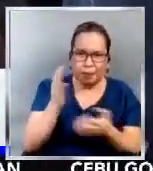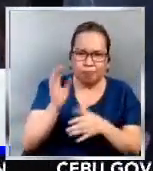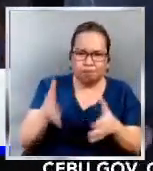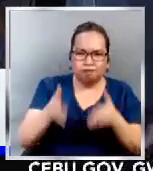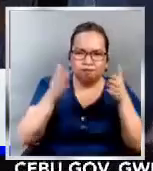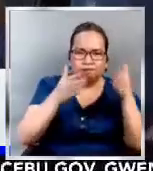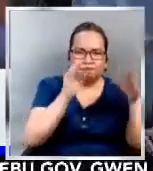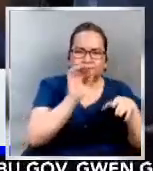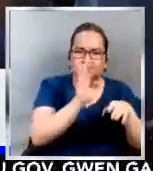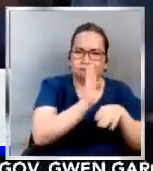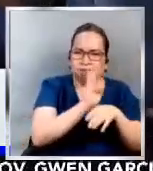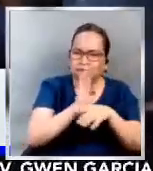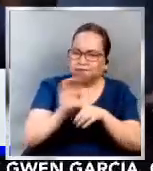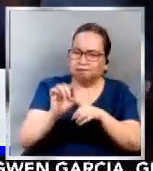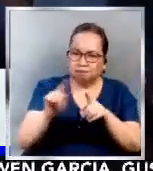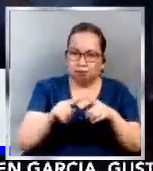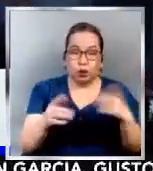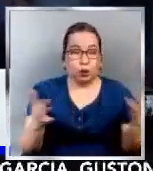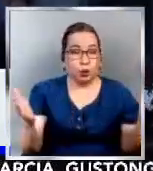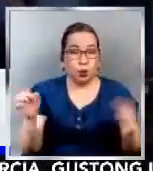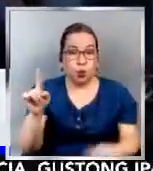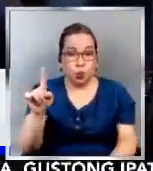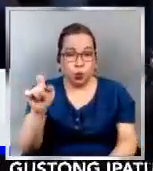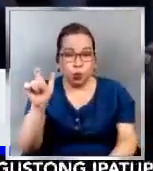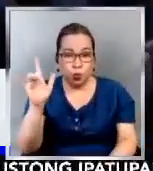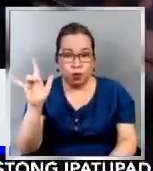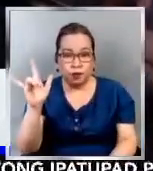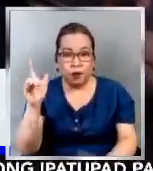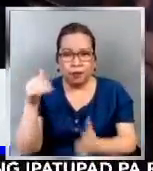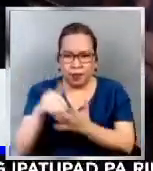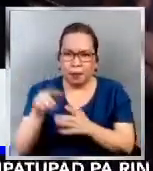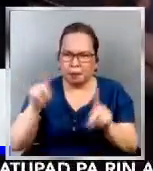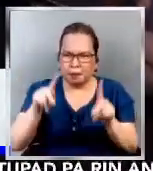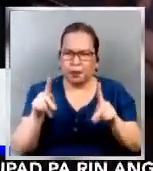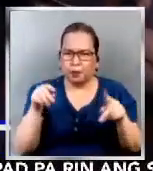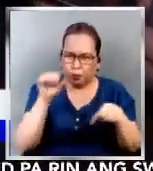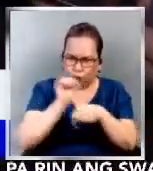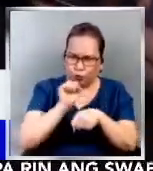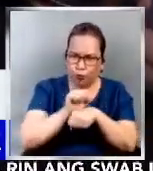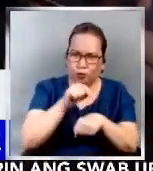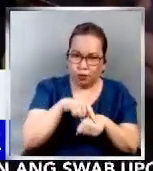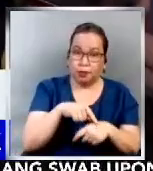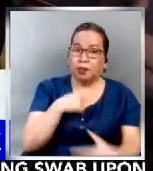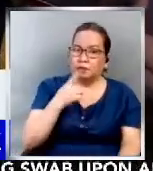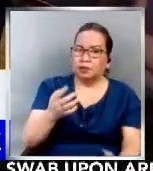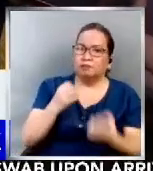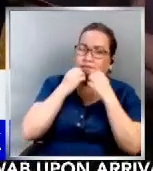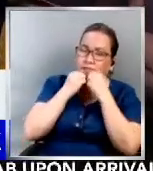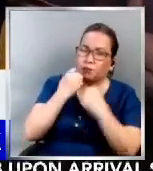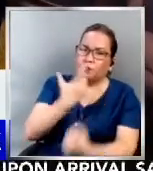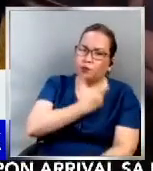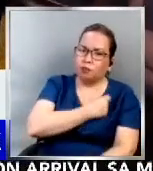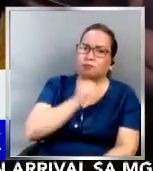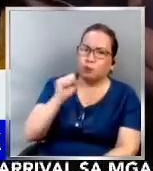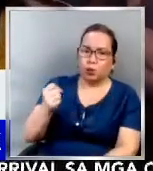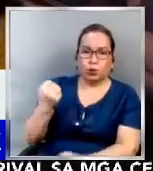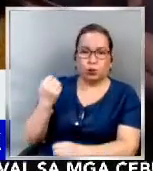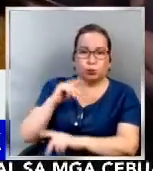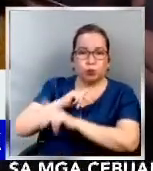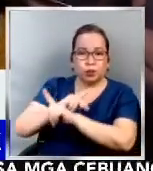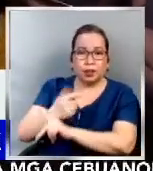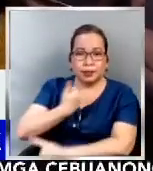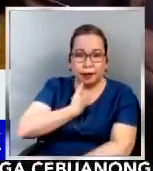125,000 ang mga empleyado rito. Malaking bagay po yung vaccine kasi kami po yung siyempre protection sa sarili, sa kasama, sa